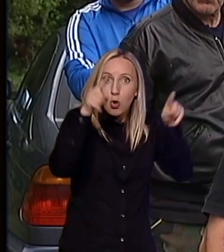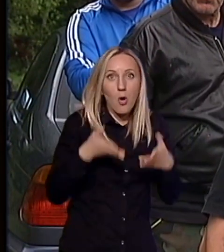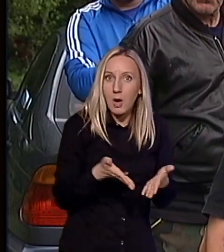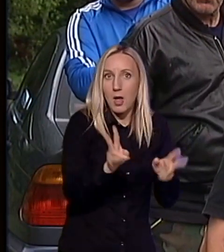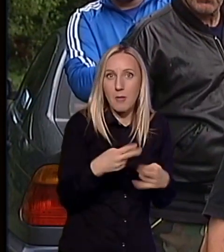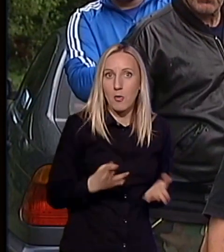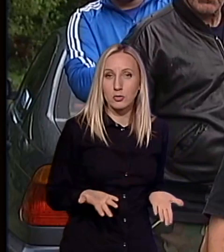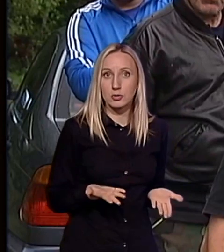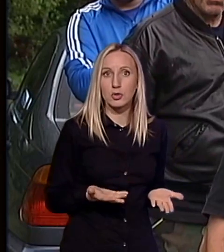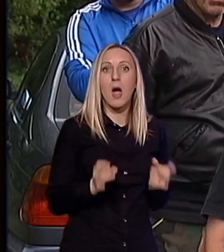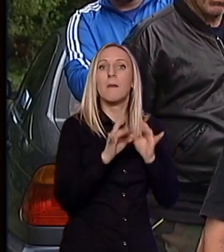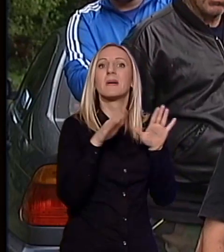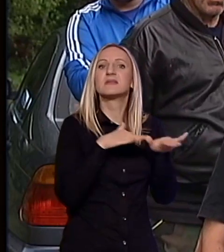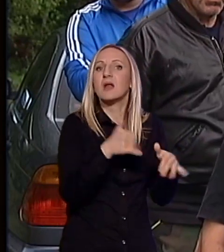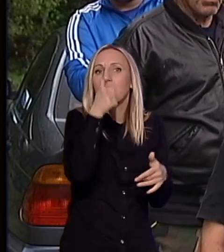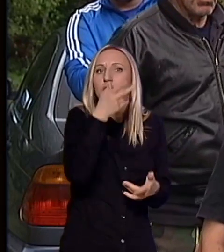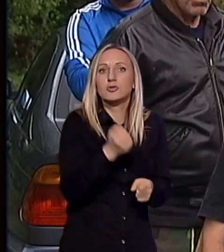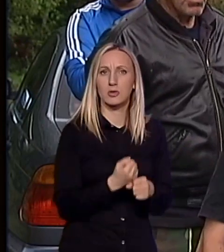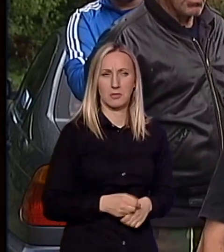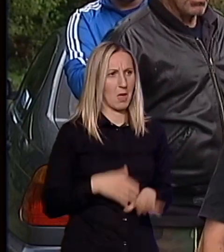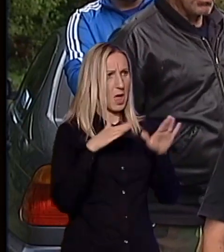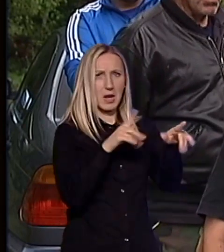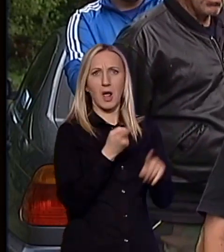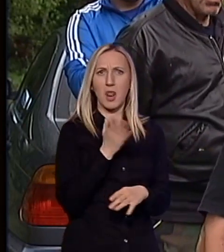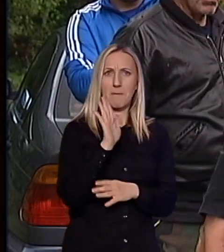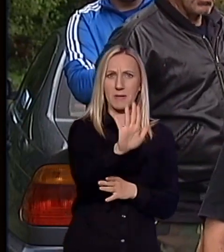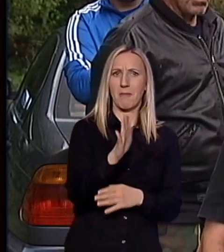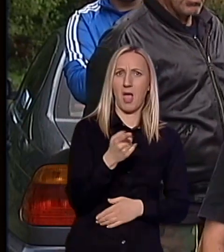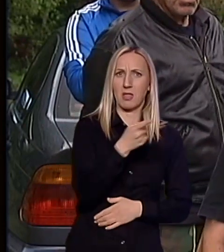bez reke? Pa reka prvo ne pripada